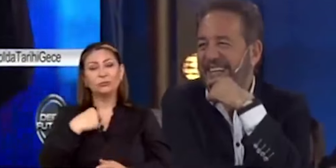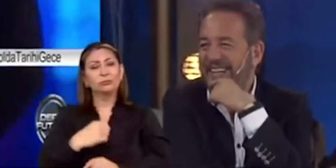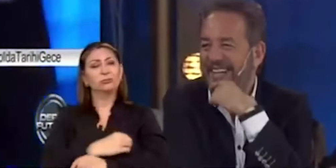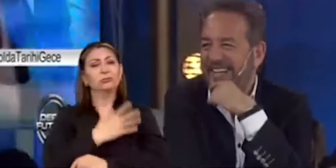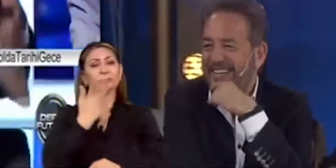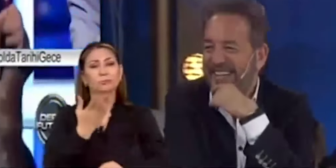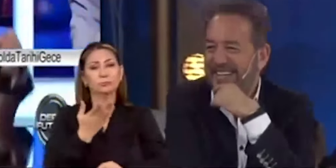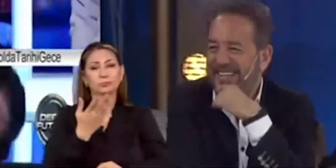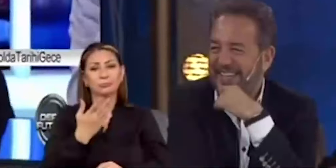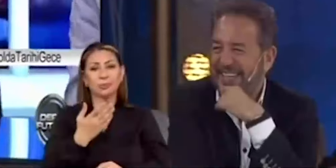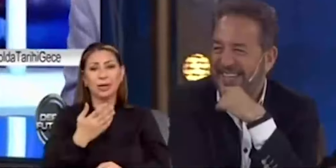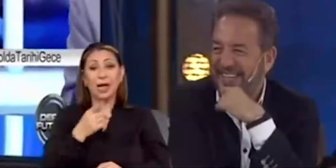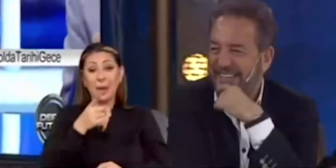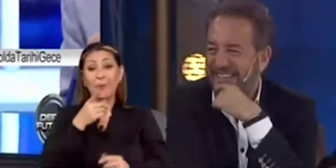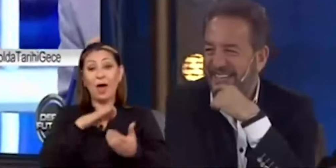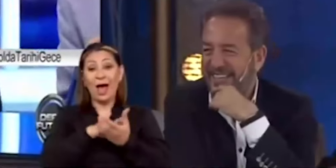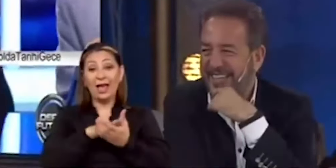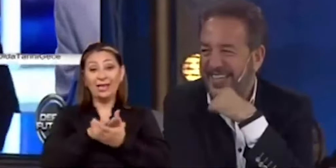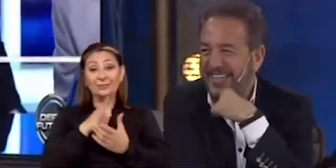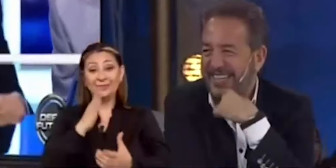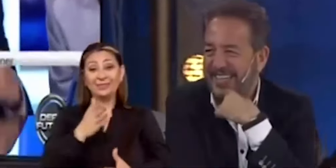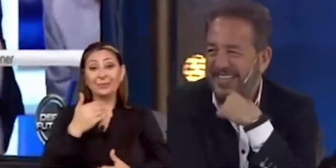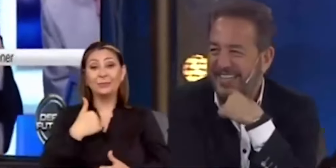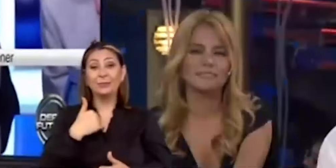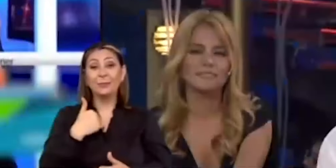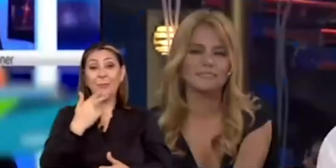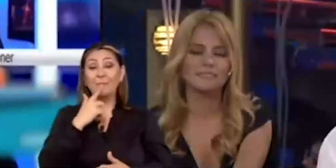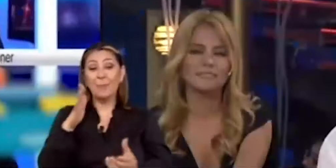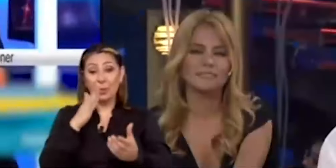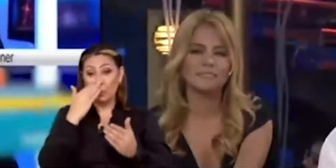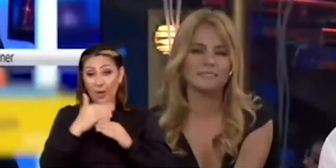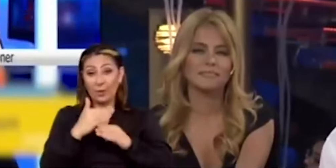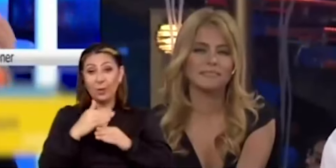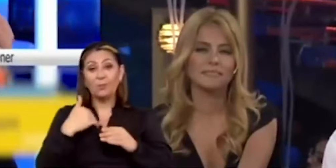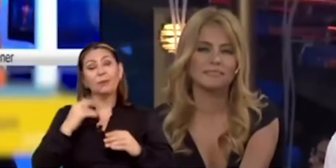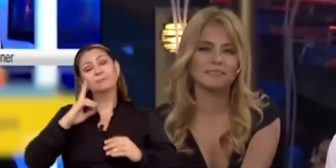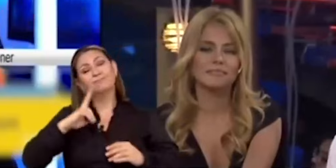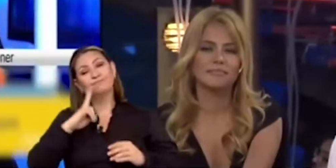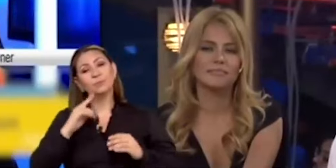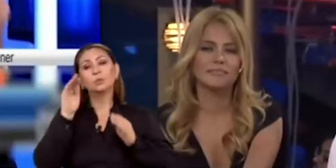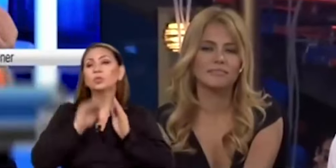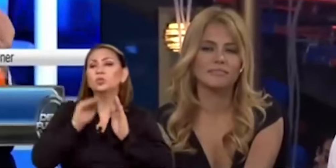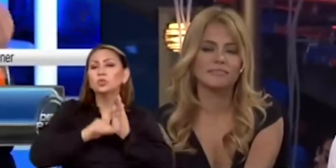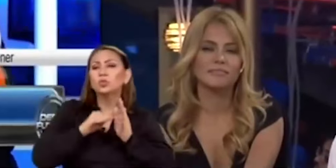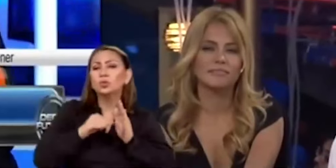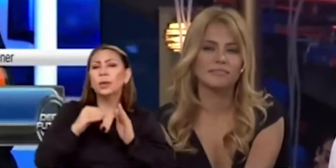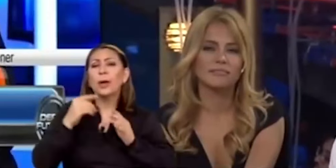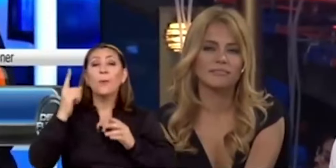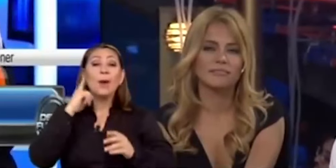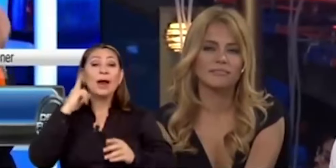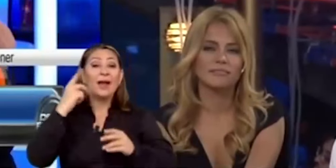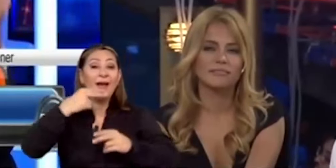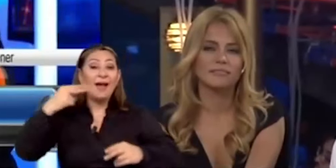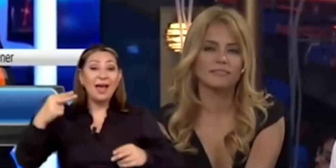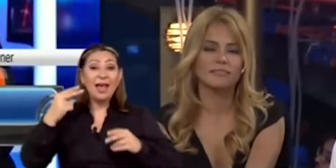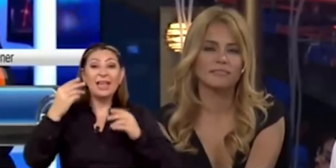duyuyorum. Sizsiz olun. Fakat bu ayakkabı sarı pembeyle uyar mı? Mütevazi yaşamayı severim. Ucuz giysiler giyerim. Marka giyenden,